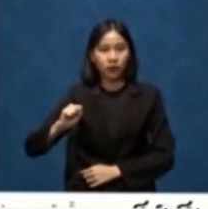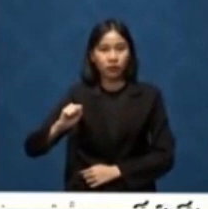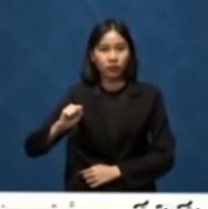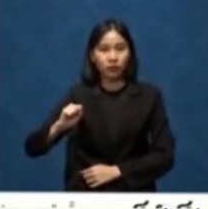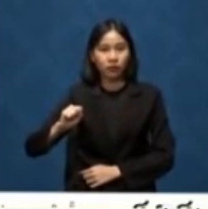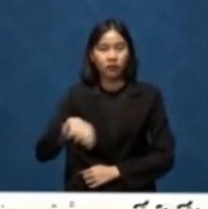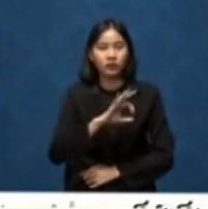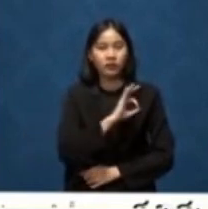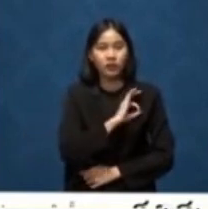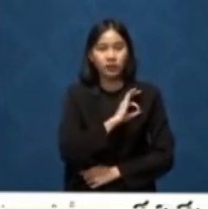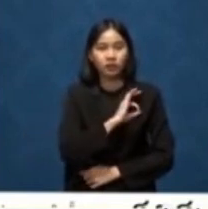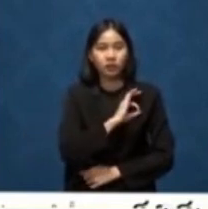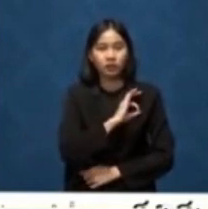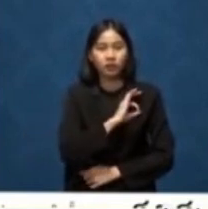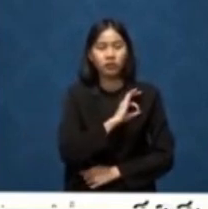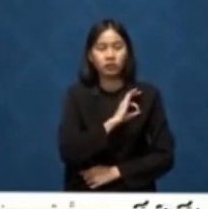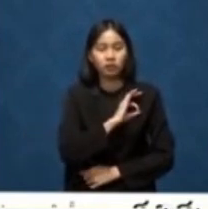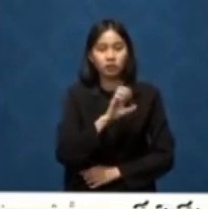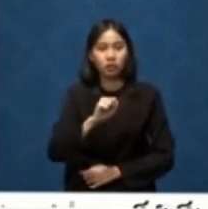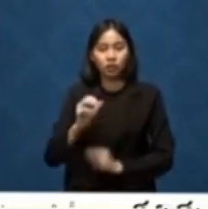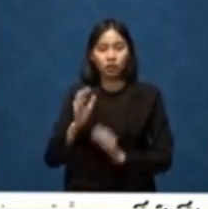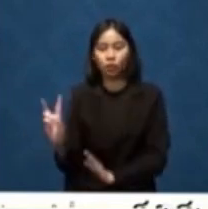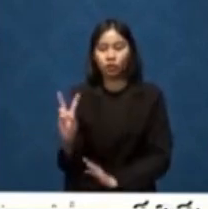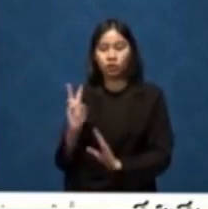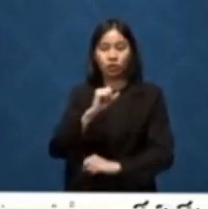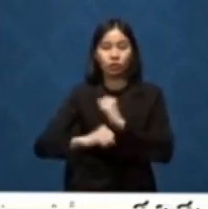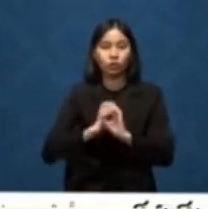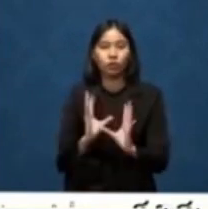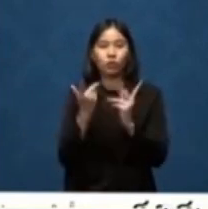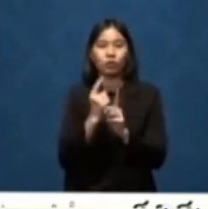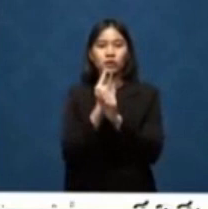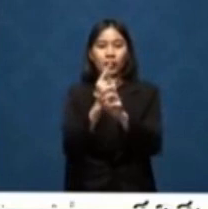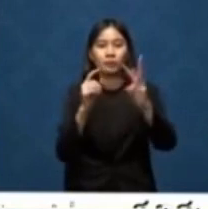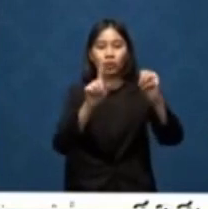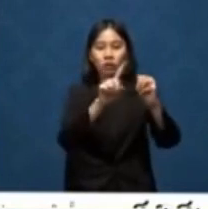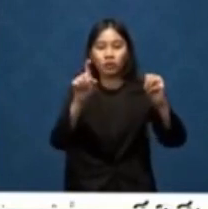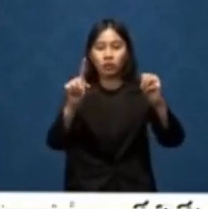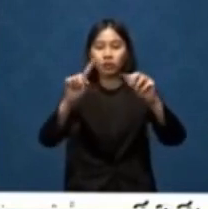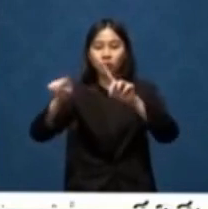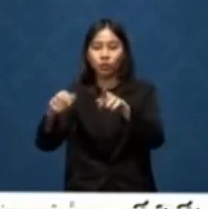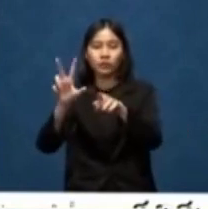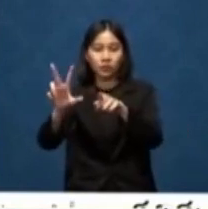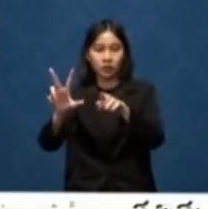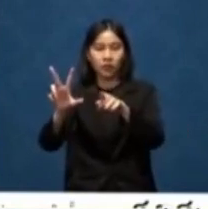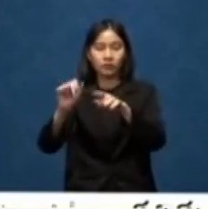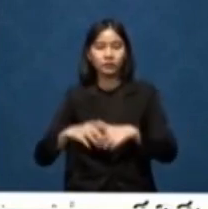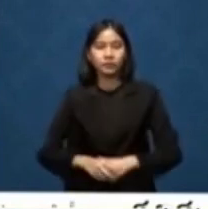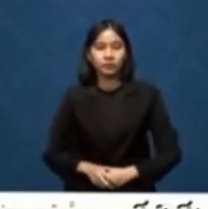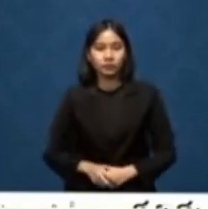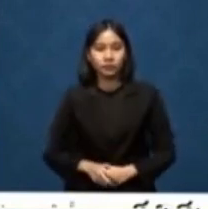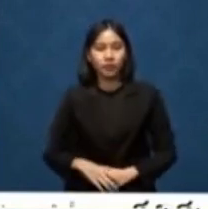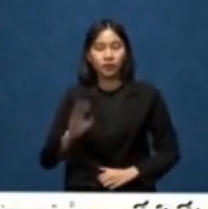ขอลาออกจากตำแหน่งสมาชิกสภาผู้แทนราษฎรจึงเป็นเหตุให้สมาชิกภาพของสมาชิกสภาผู้แทนราษฎรสิ้นสุดลง